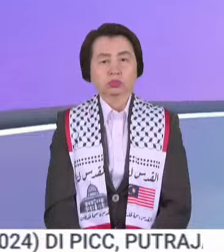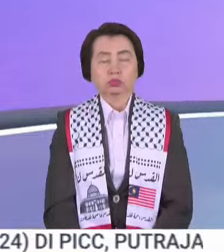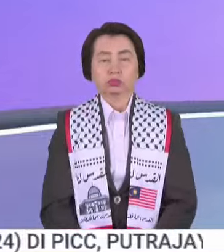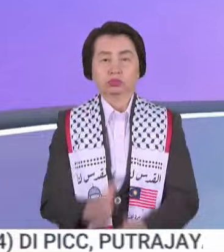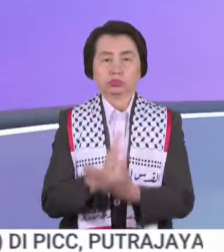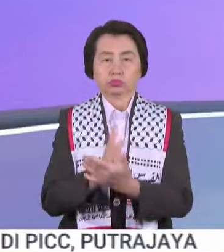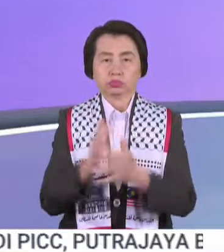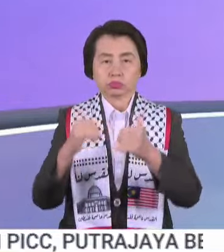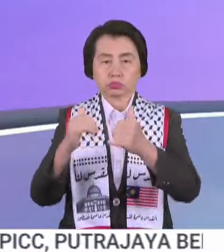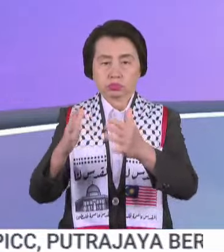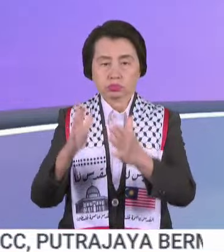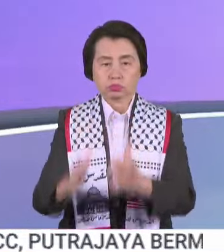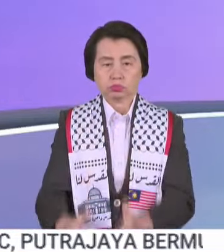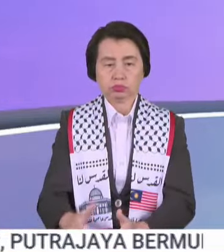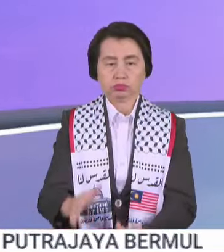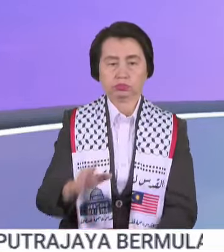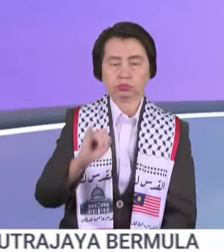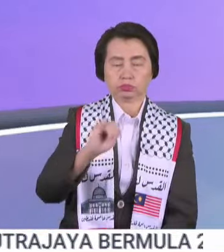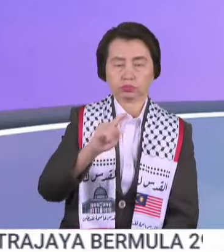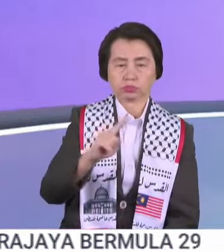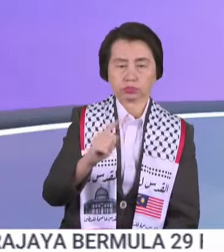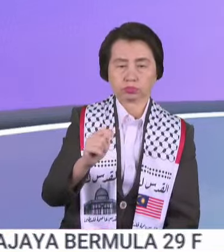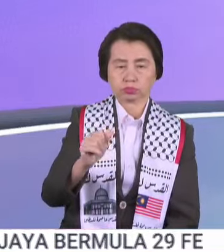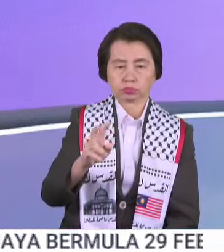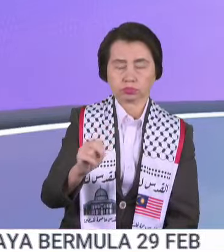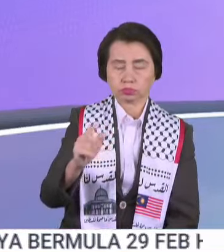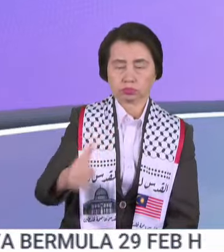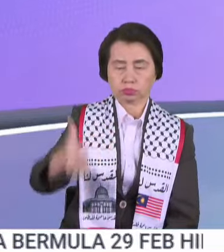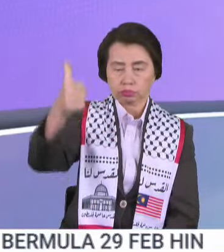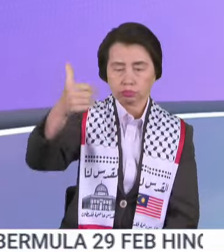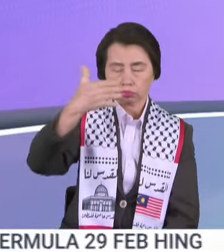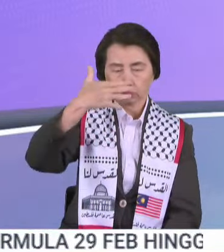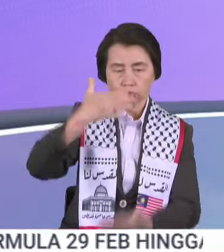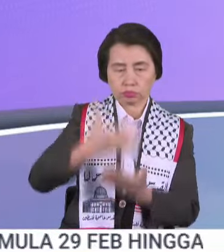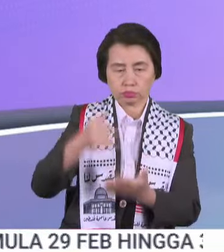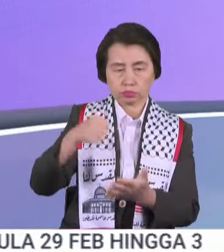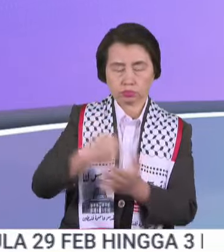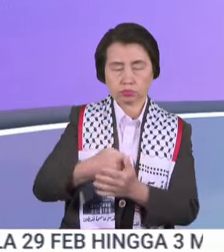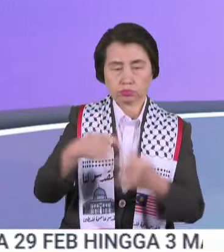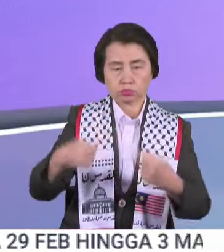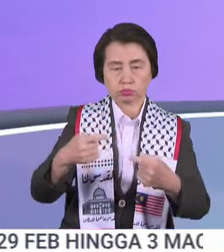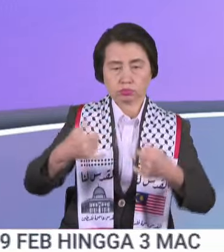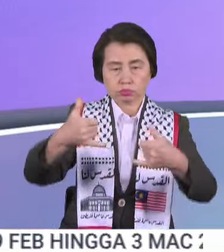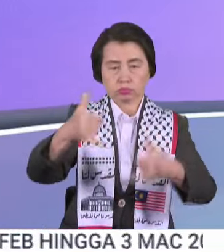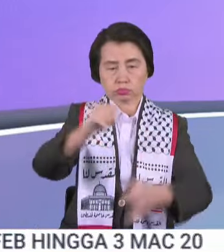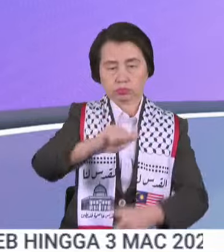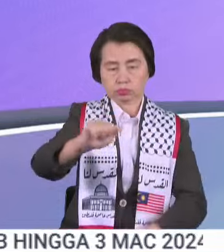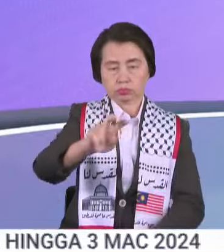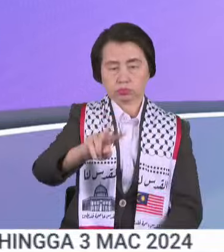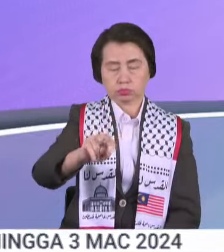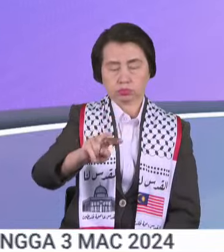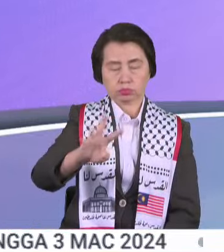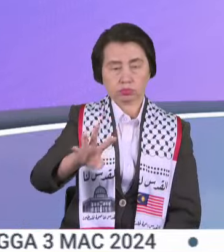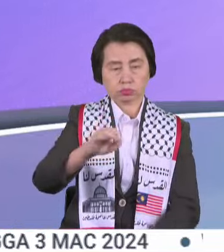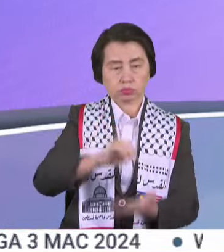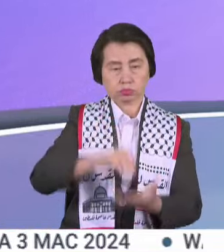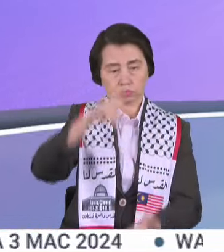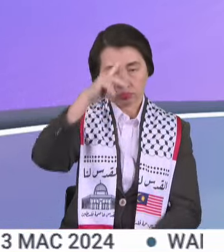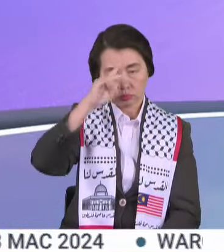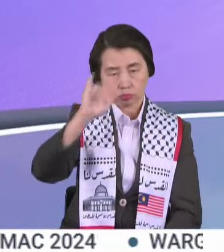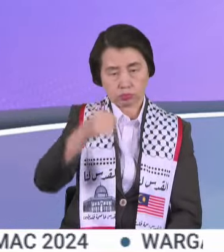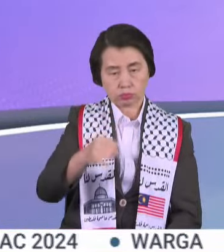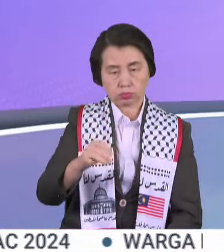Sementara itu, atlet triathlon negara Isaac Tan muncul atlet Malaysia terbaik pada saingan triathlon Piala Asia 2024 di Putrajaya.